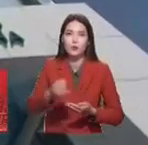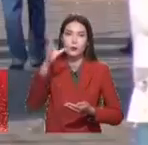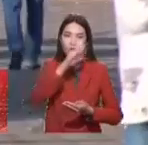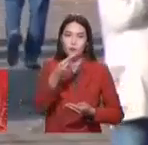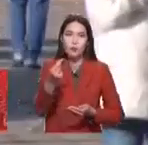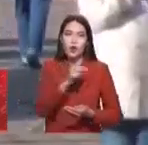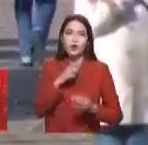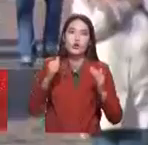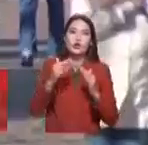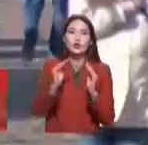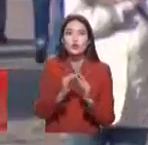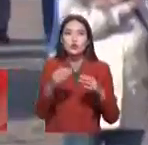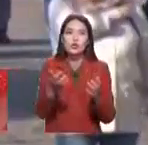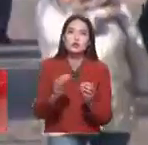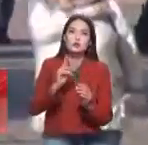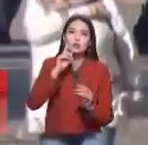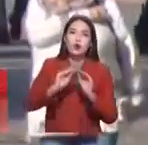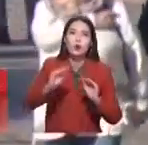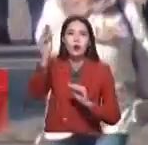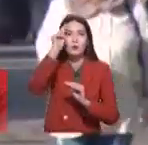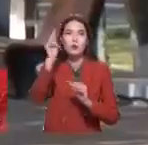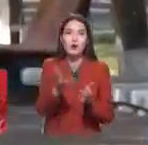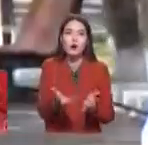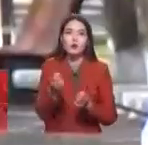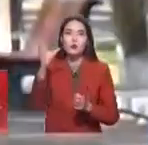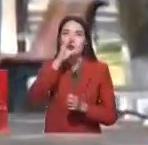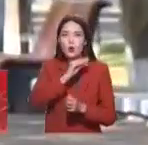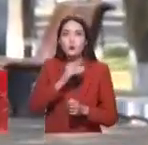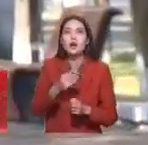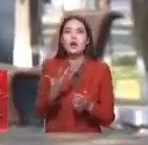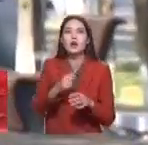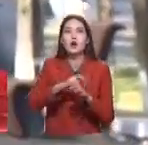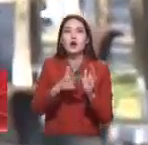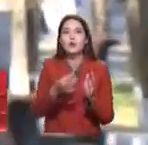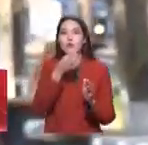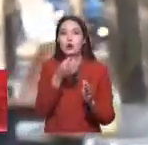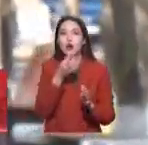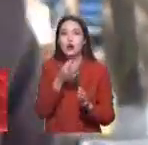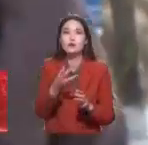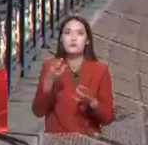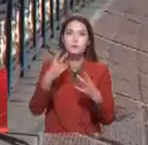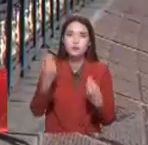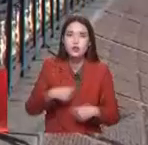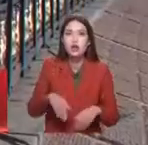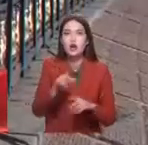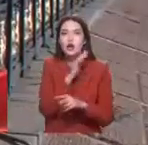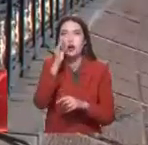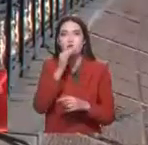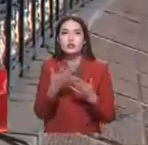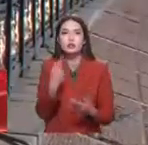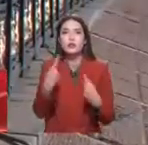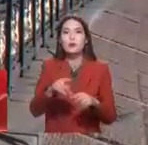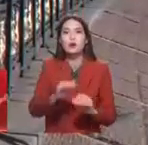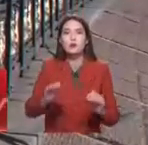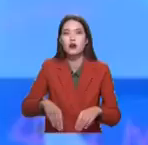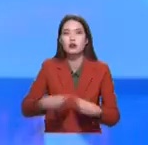үй жағдайын жақсартуға немесе білім алуға жұмсайды. Егер бала кәмелетке толғанға дейін қаза тапса, қаражат ата-анасына немесе басқа